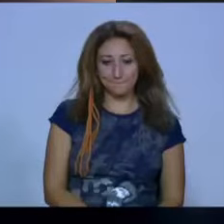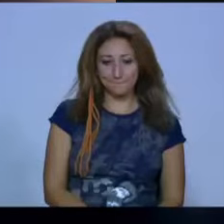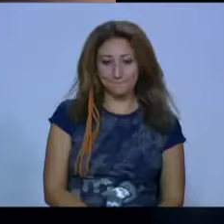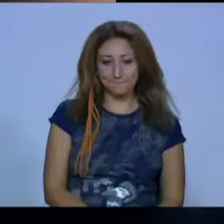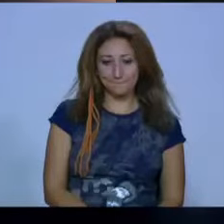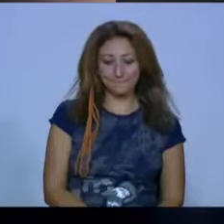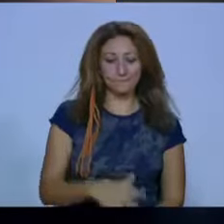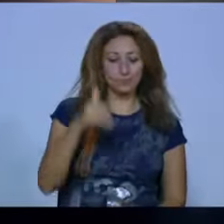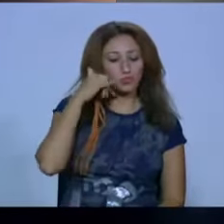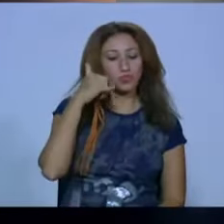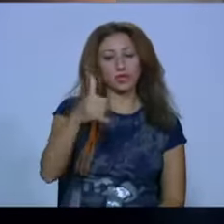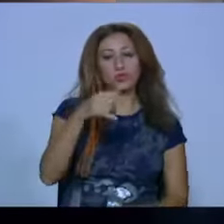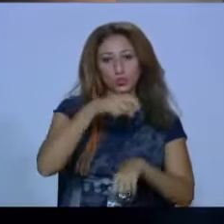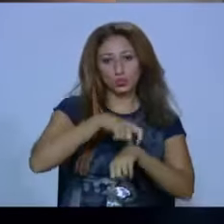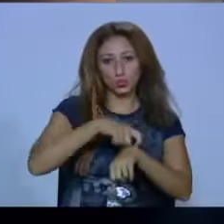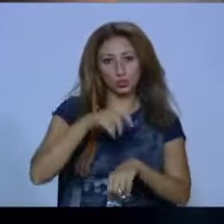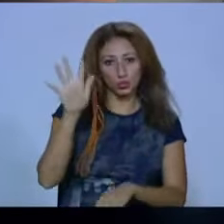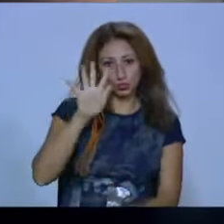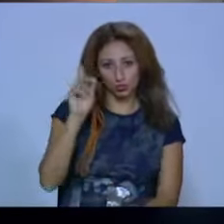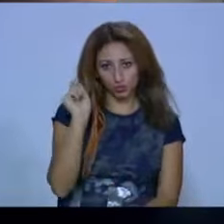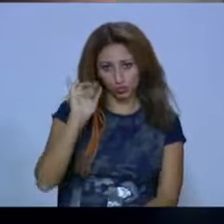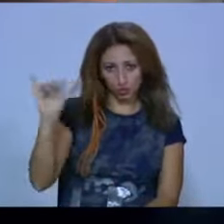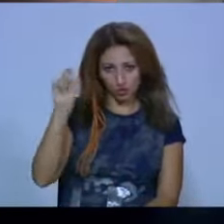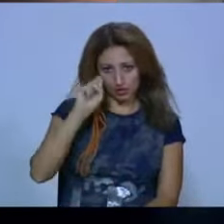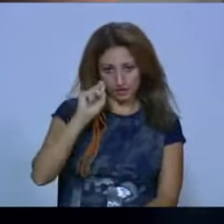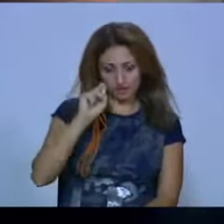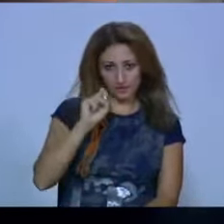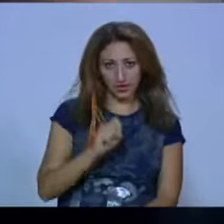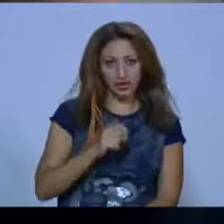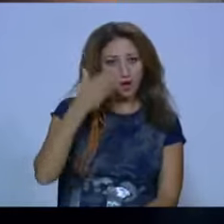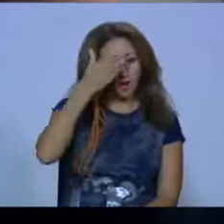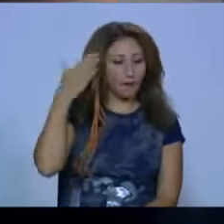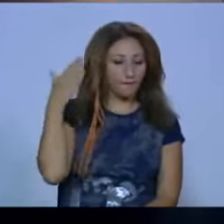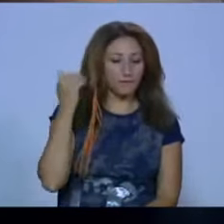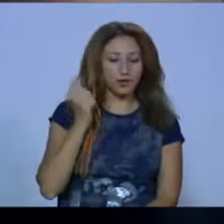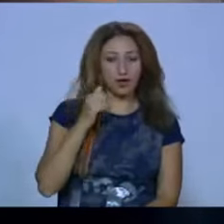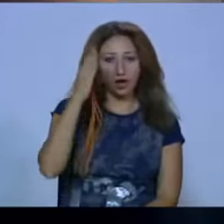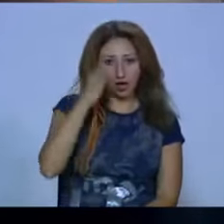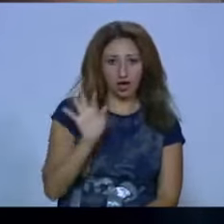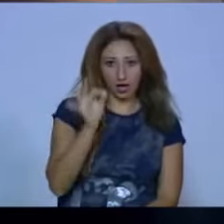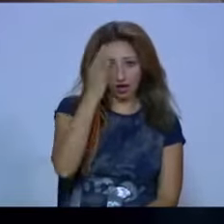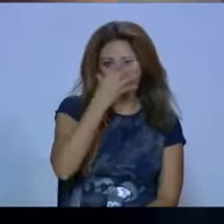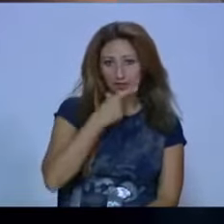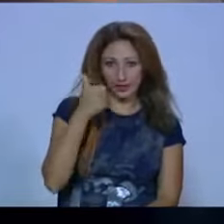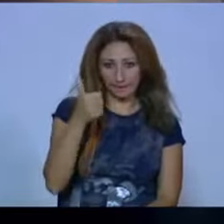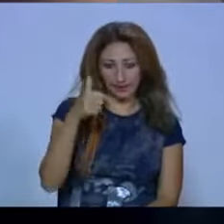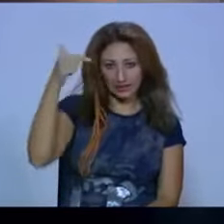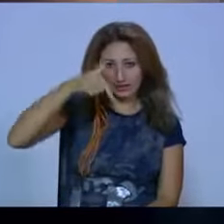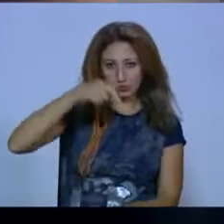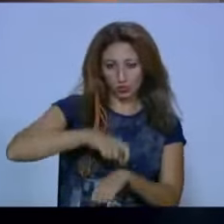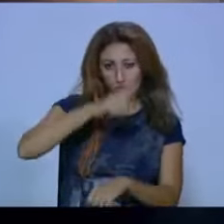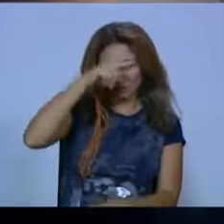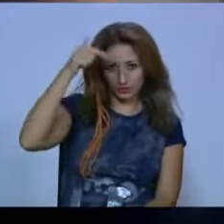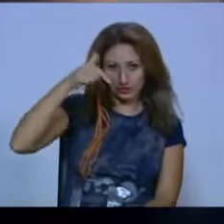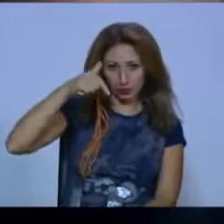معي على التليفون الاستاذ الدكتور شريف الجرحي، استاذ جراحه التجميل بمستشفى 6 اكتوبر.